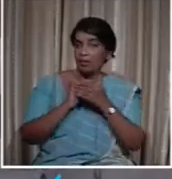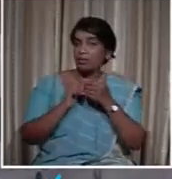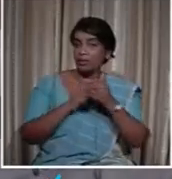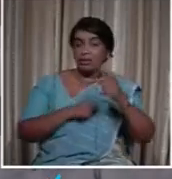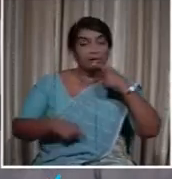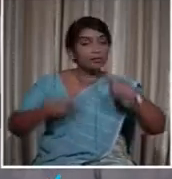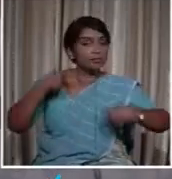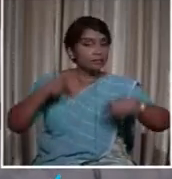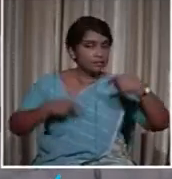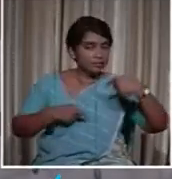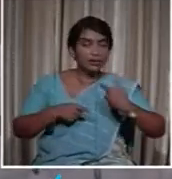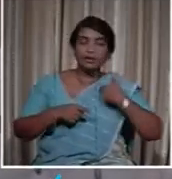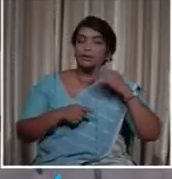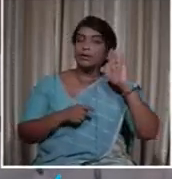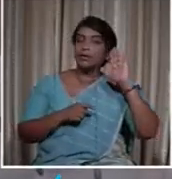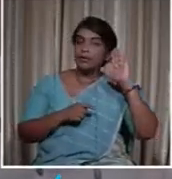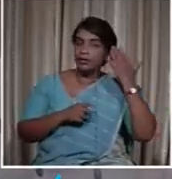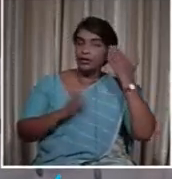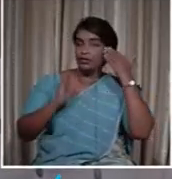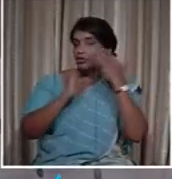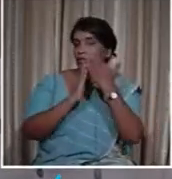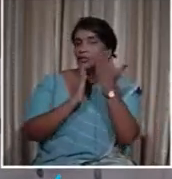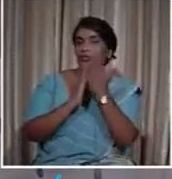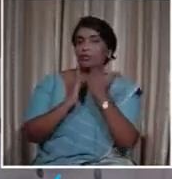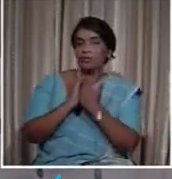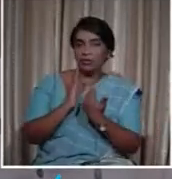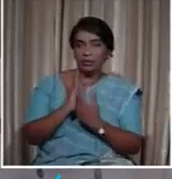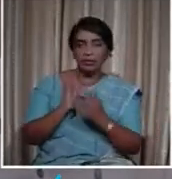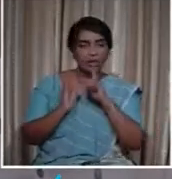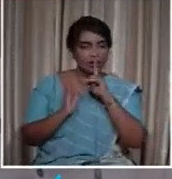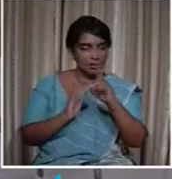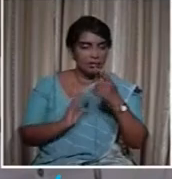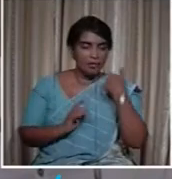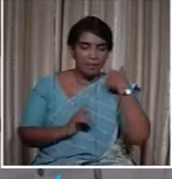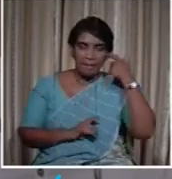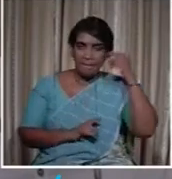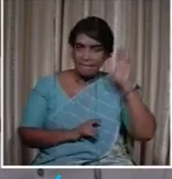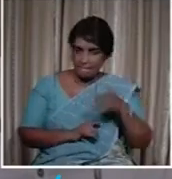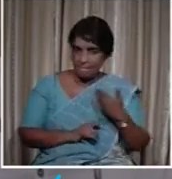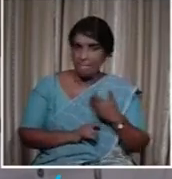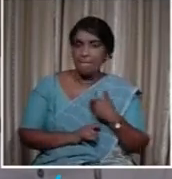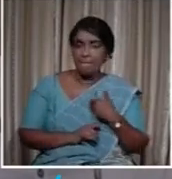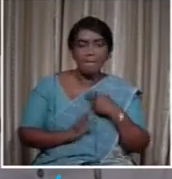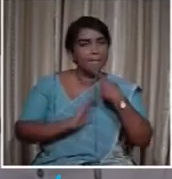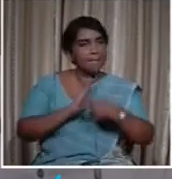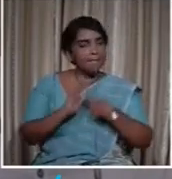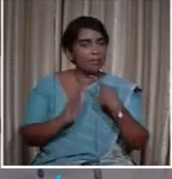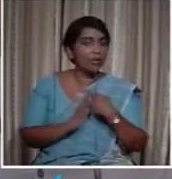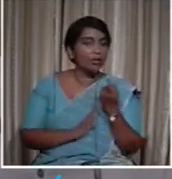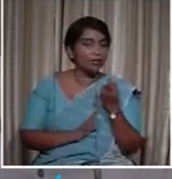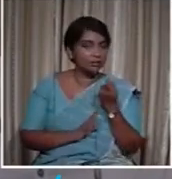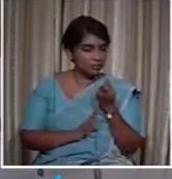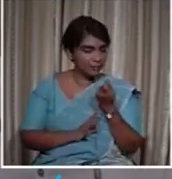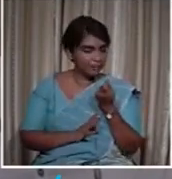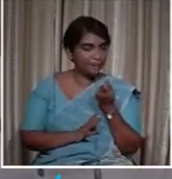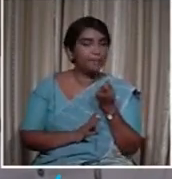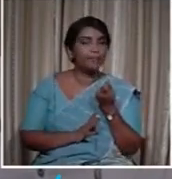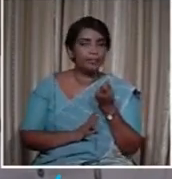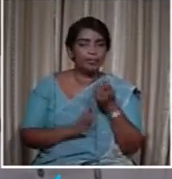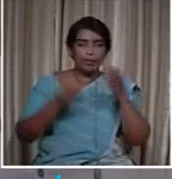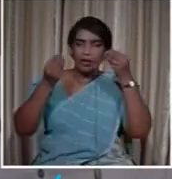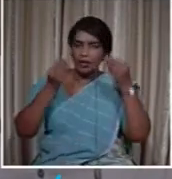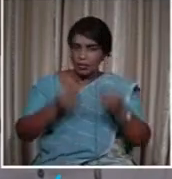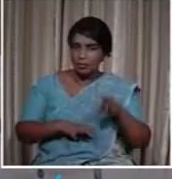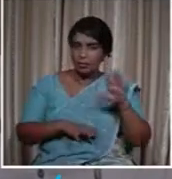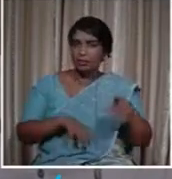மிக முக்கியமான விடயங்களை நான் முன்வைக்க விரும்புகிறேன். இலங்கையினுடைய பொருளாதாரம் மிக பாரிய அளவிலே ஒரு வீழ்ச்சியை கண்டிருக்கிறது.